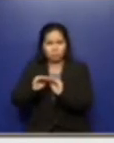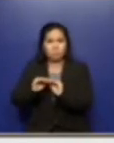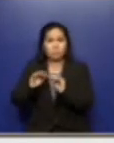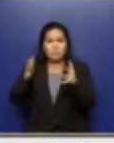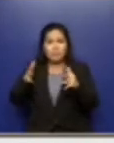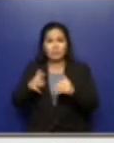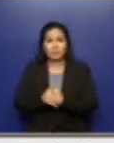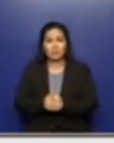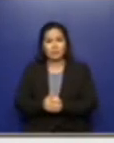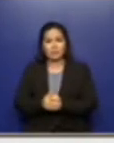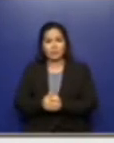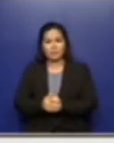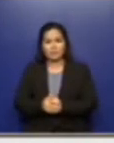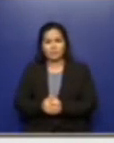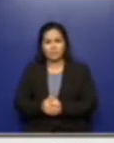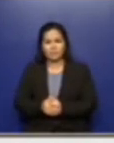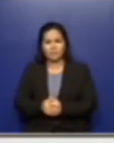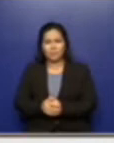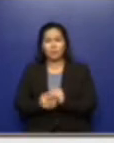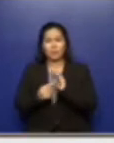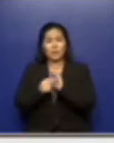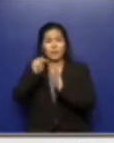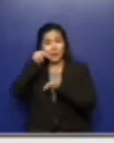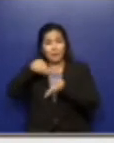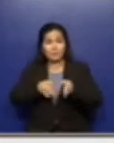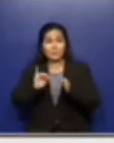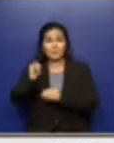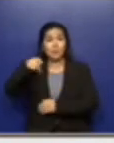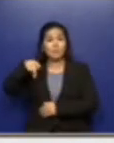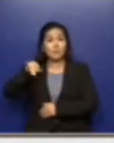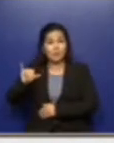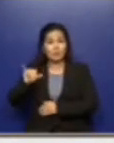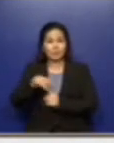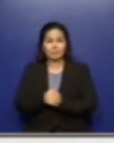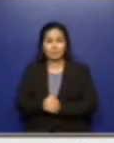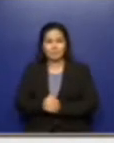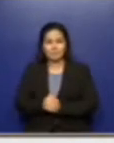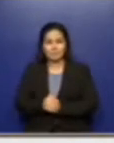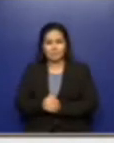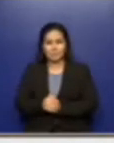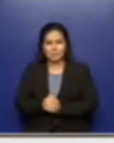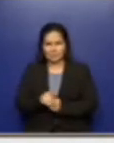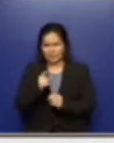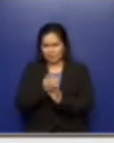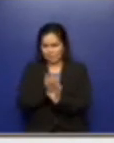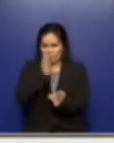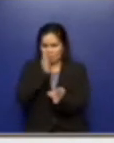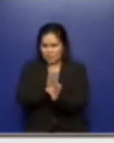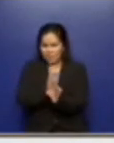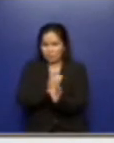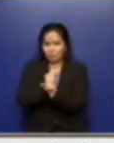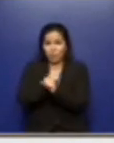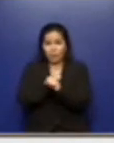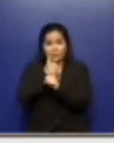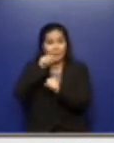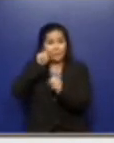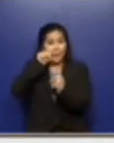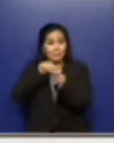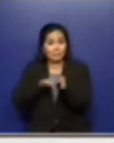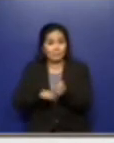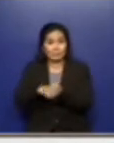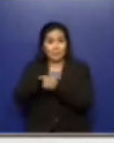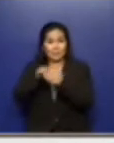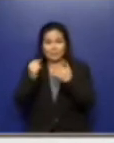แม่น้ำทะเลหนุนมาอย่างแม่น้ำเจ้าพระยาแทนที่ทำเขื่อนกั้นน้ำพอน้ำมากน้ำทะเล